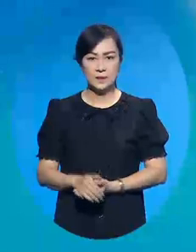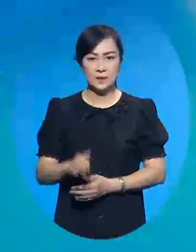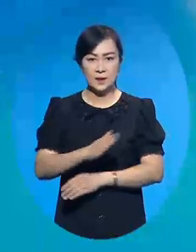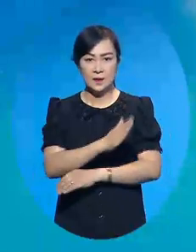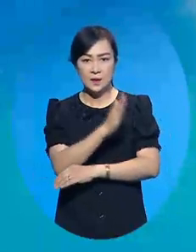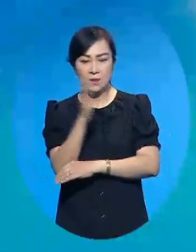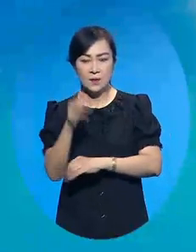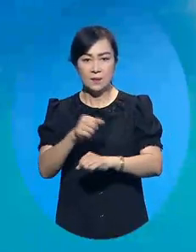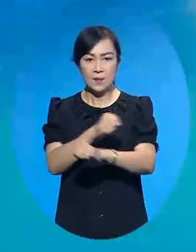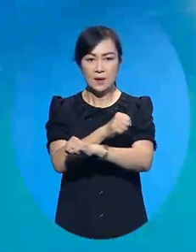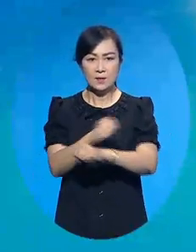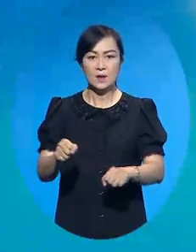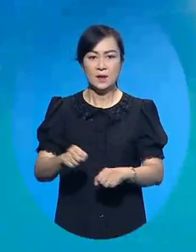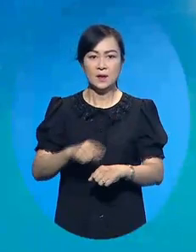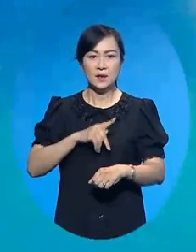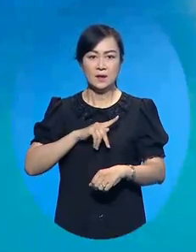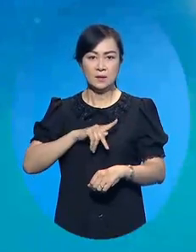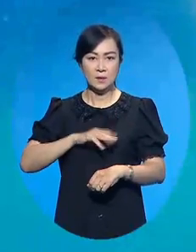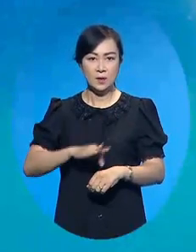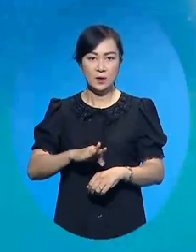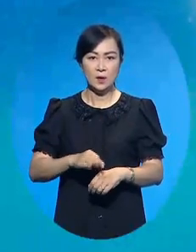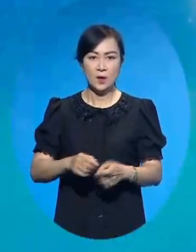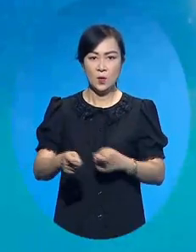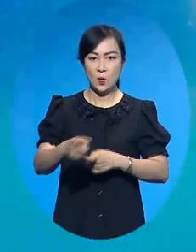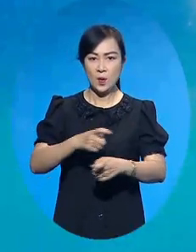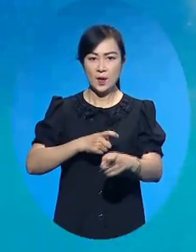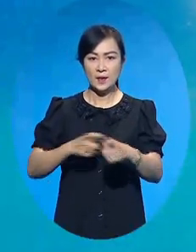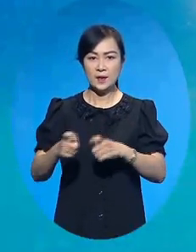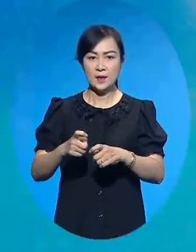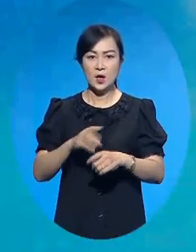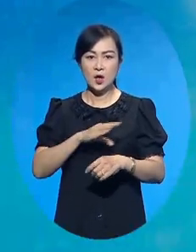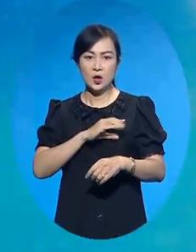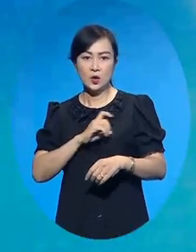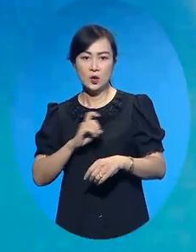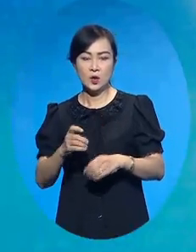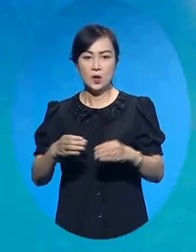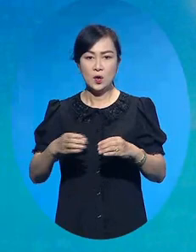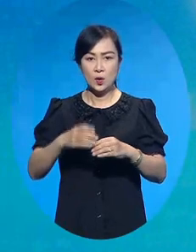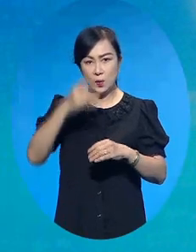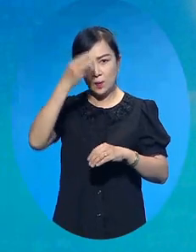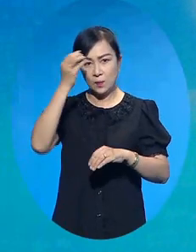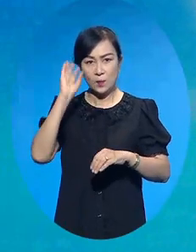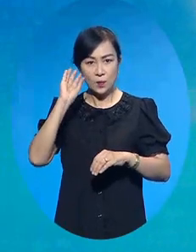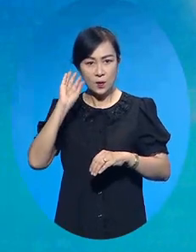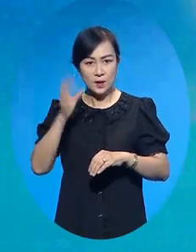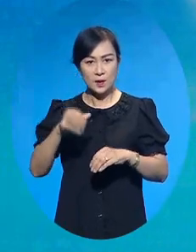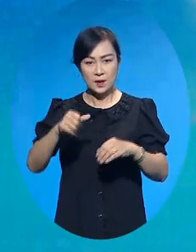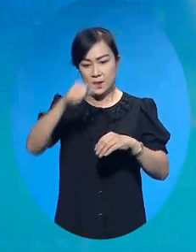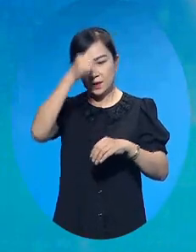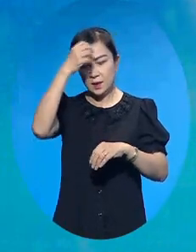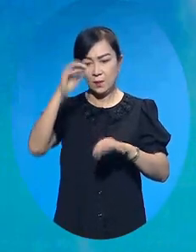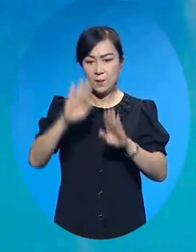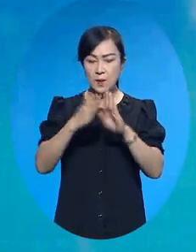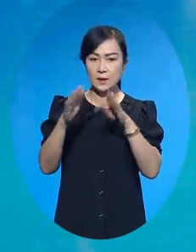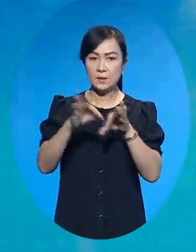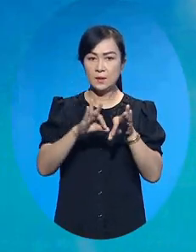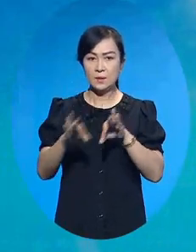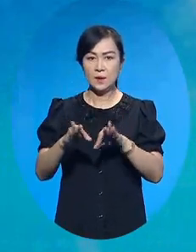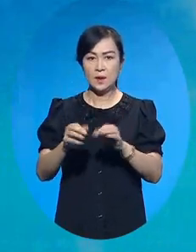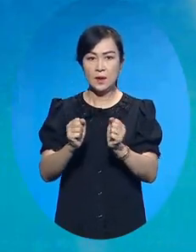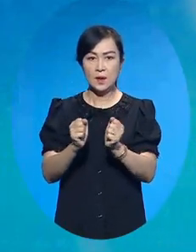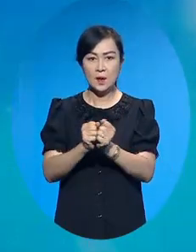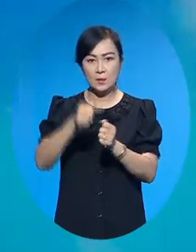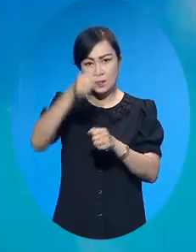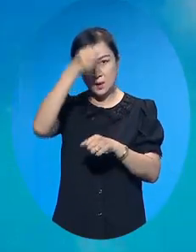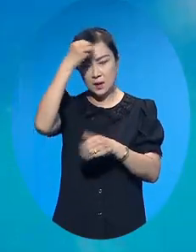Quan điểm phát triển bền vững trong kế toán, kiểm toán, tài chính và quản trị là chủ đề của Hội thảo khoa học quốc tế do Trường Đại học Mở Thành phố Hồ Chí Minh phối hợp